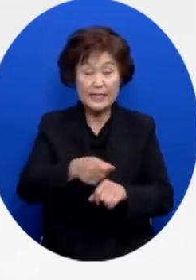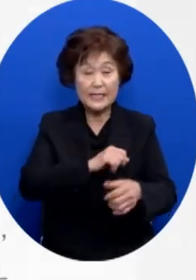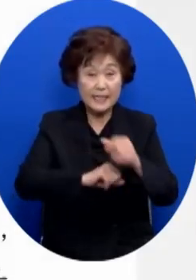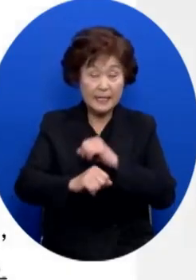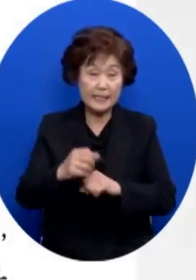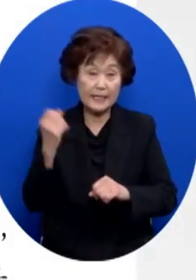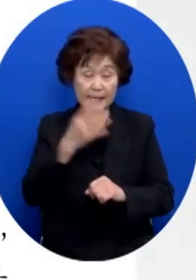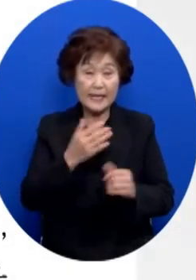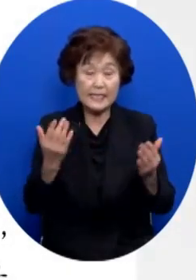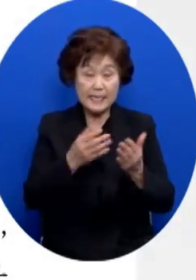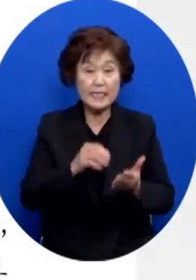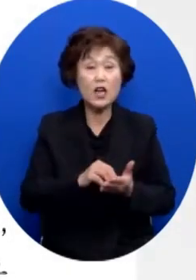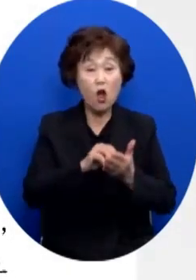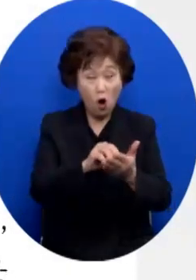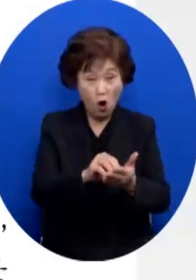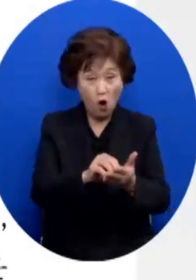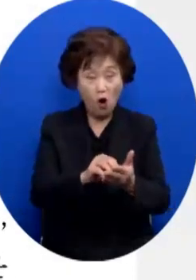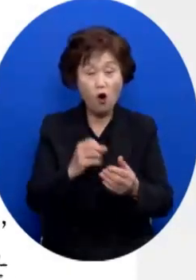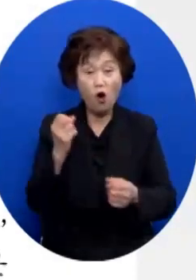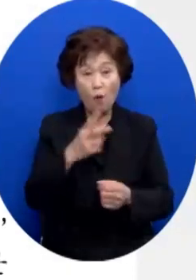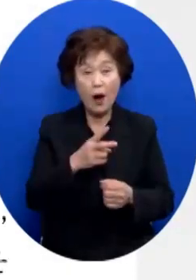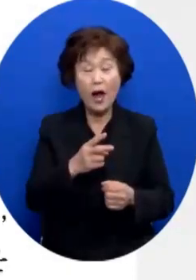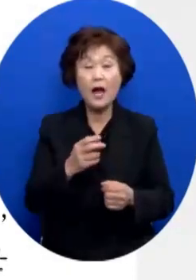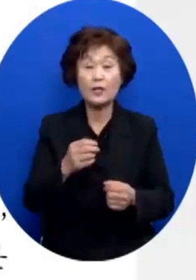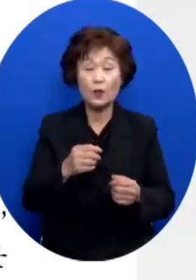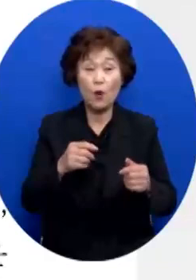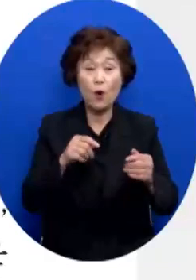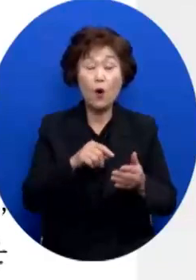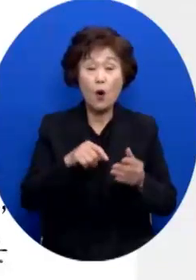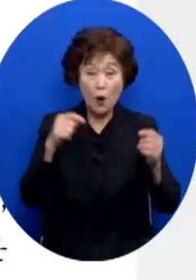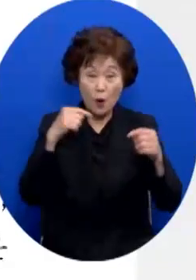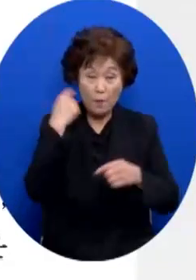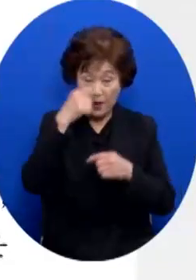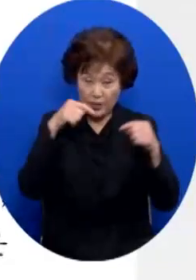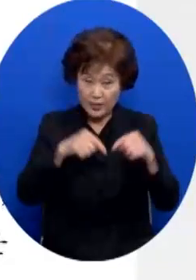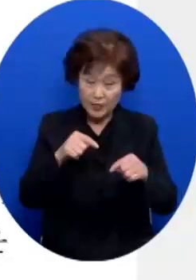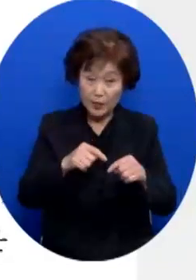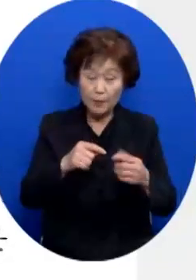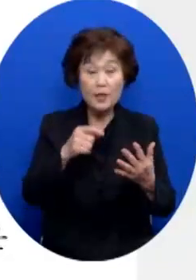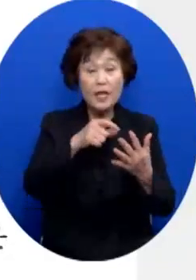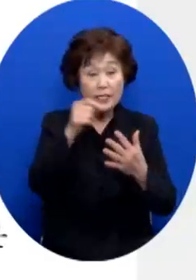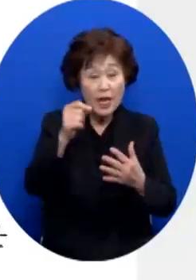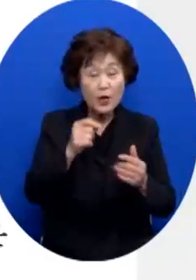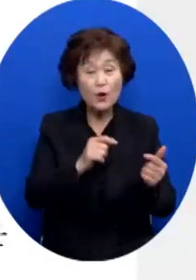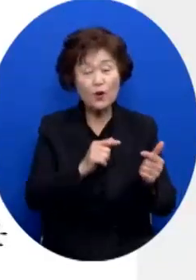재취업 활동이 주요했다며 입사 지원과 면접, 채용 행사 등 직접